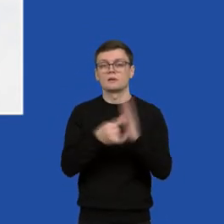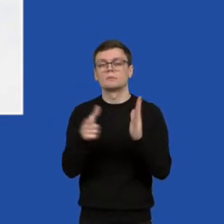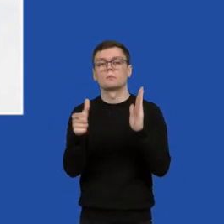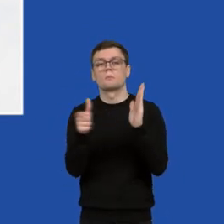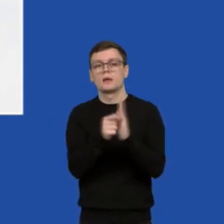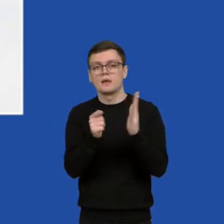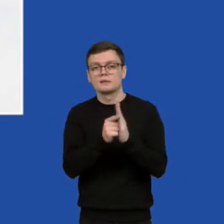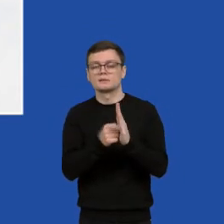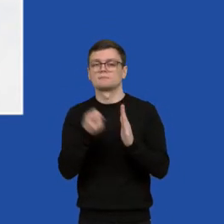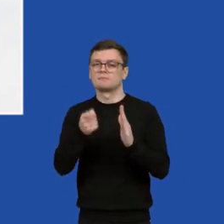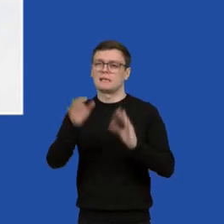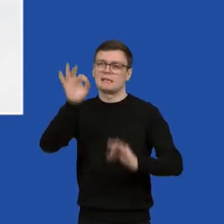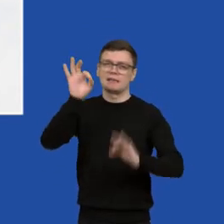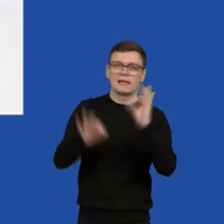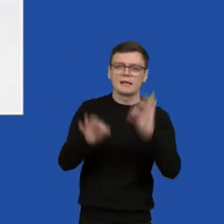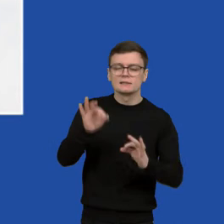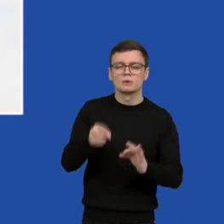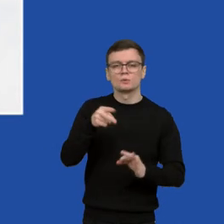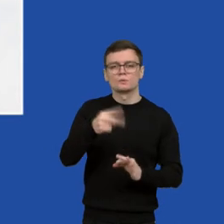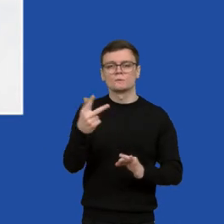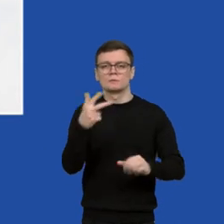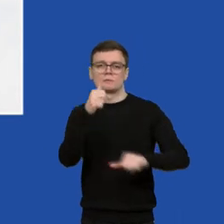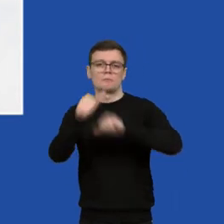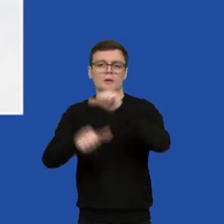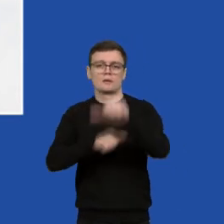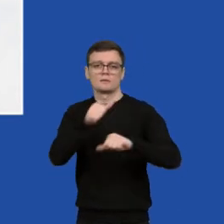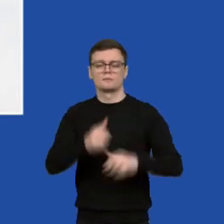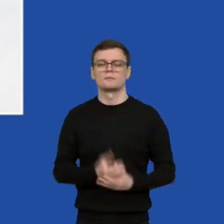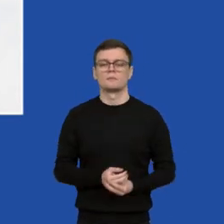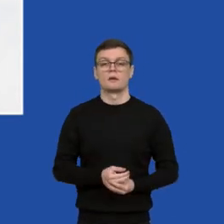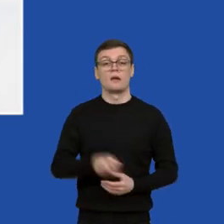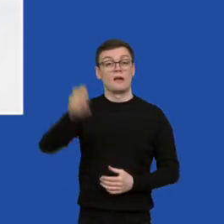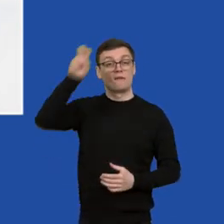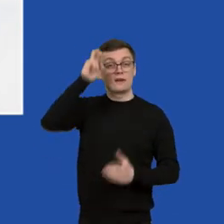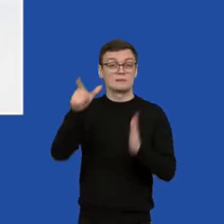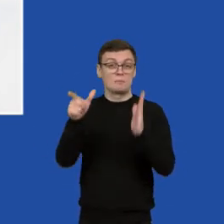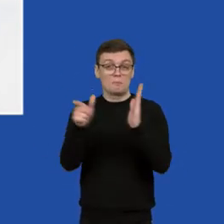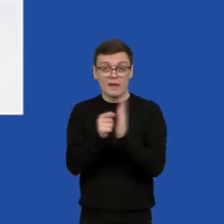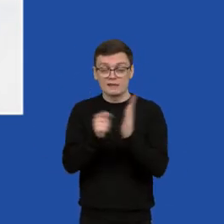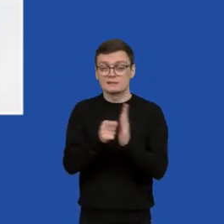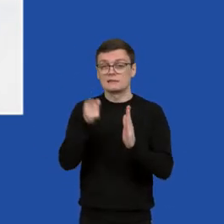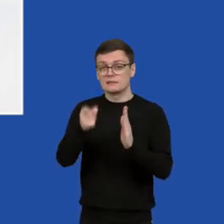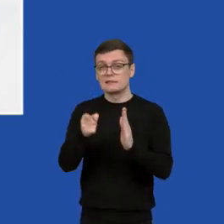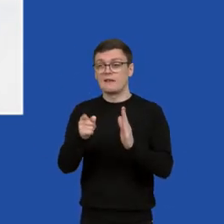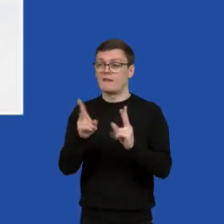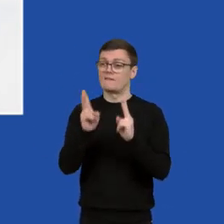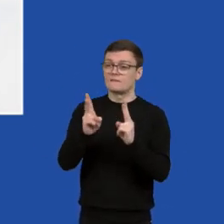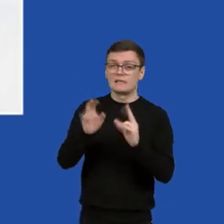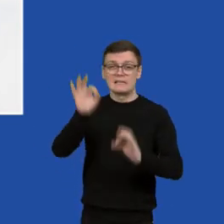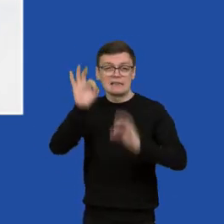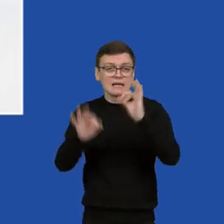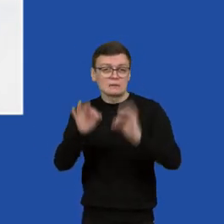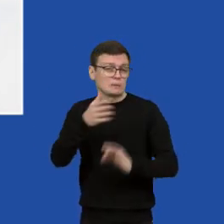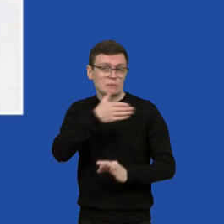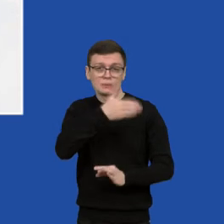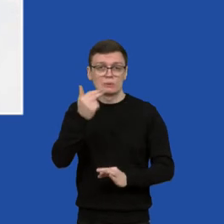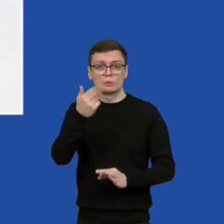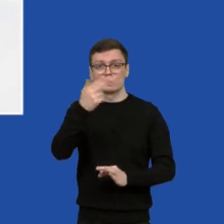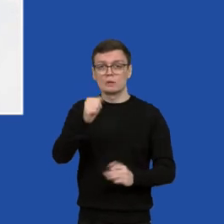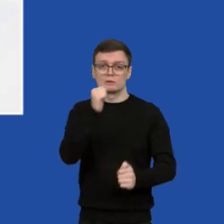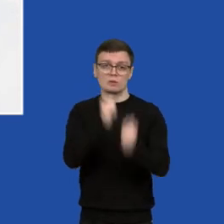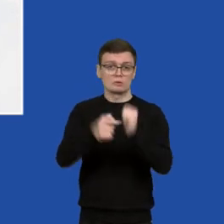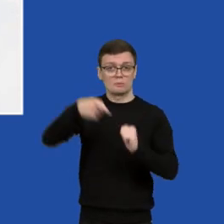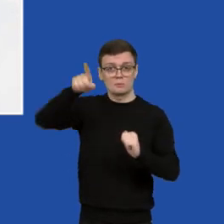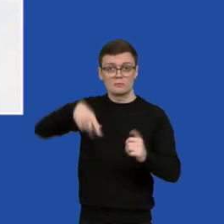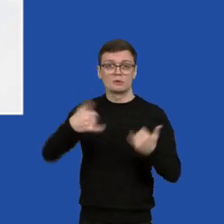indeksavimas 23 metams. Valstybinės pensijos, jos nebuvo indeksuotos nuo sausio pirmosios šiemet, tai